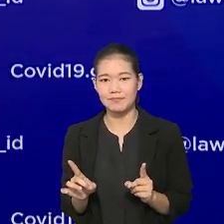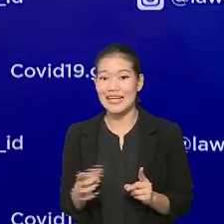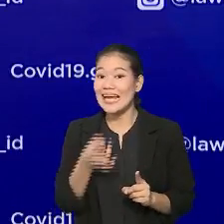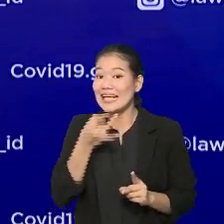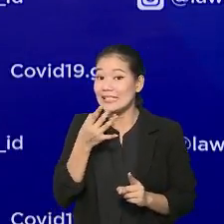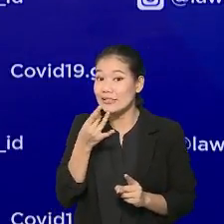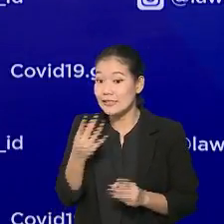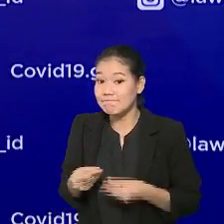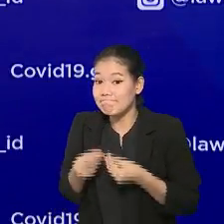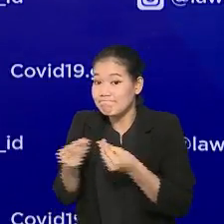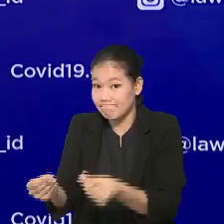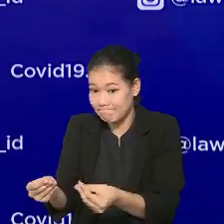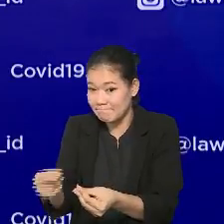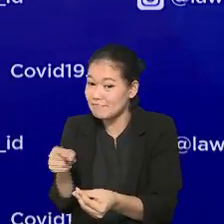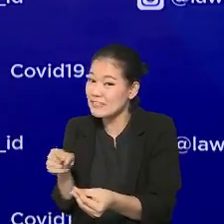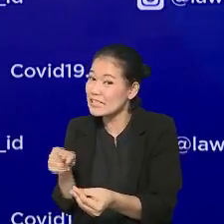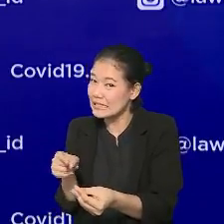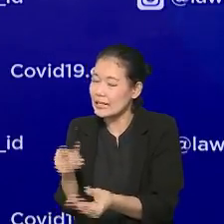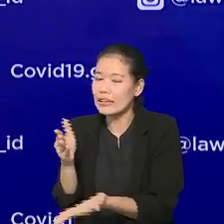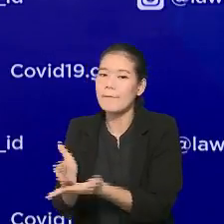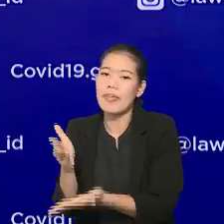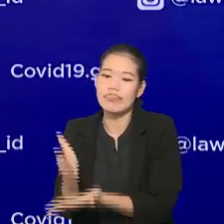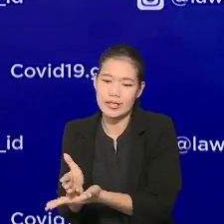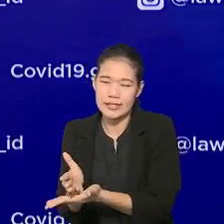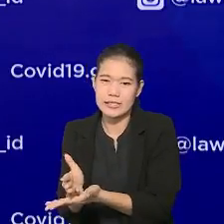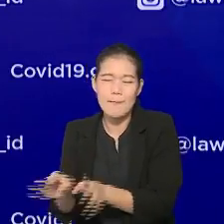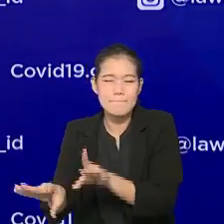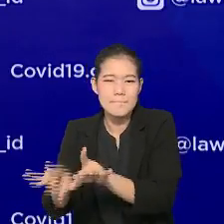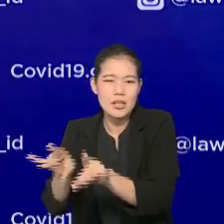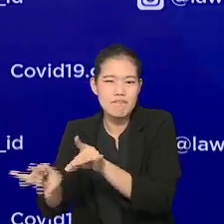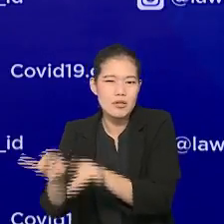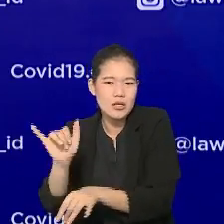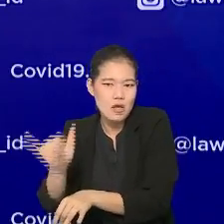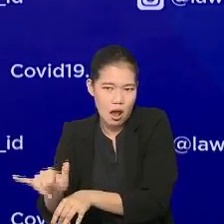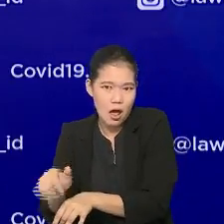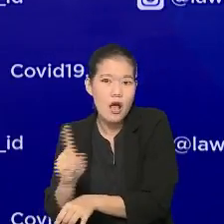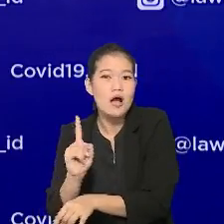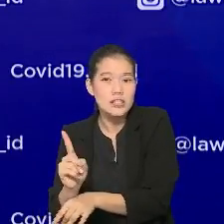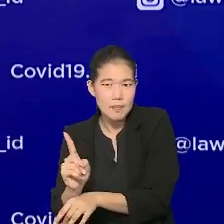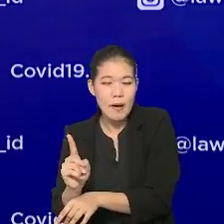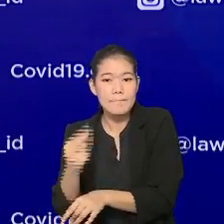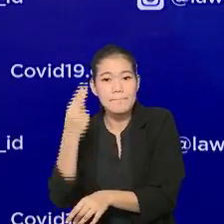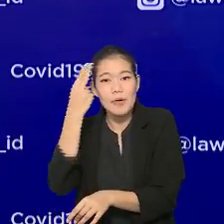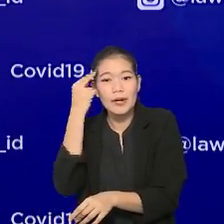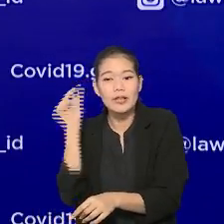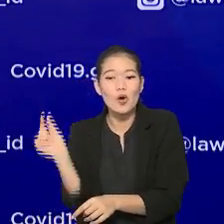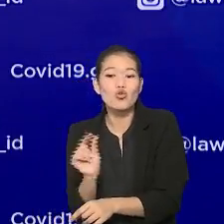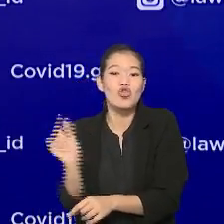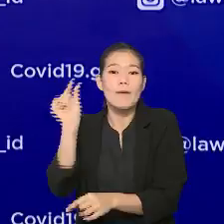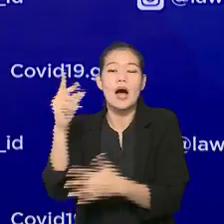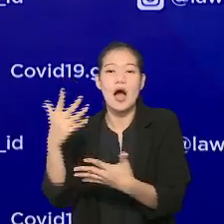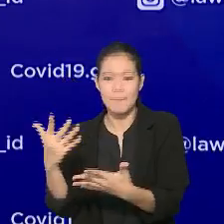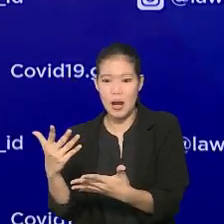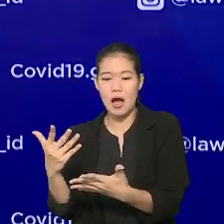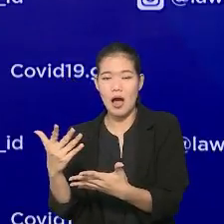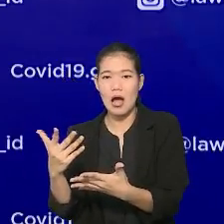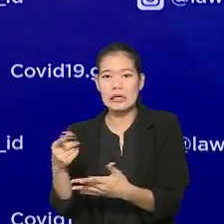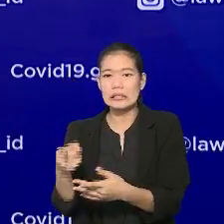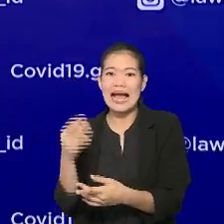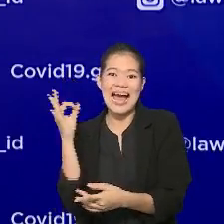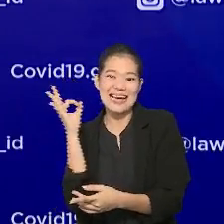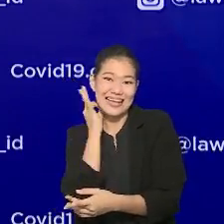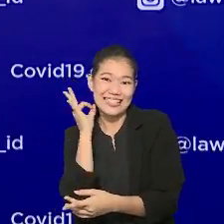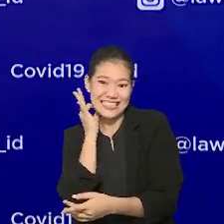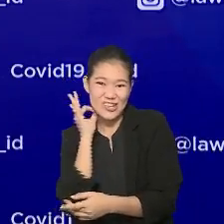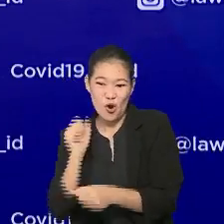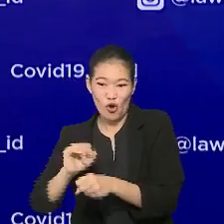pemberian diskresi tersebut sangat terbatas dan selektif, karena prioritas pemerintah adalah memperkecil potensi